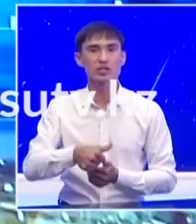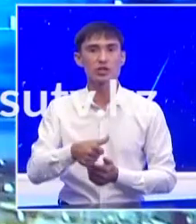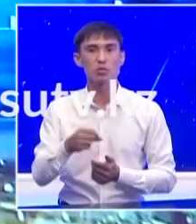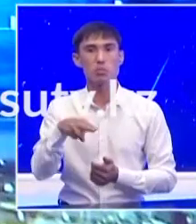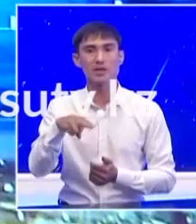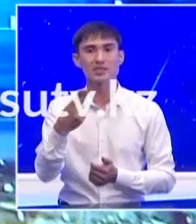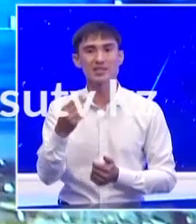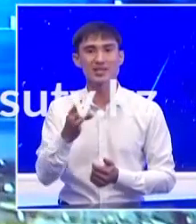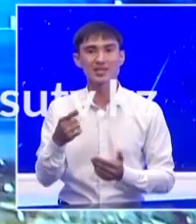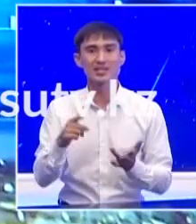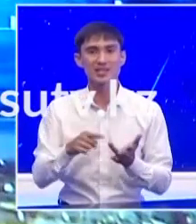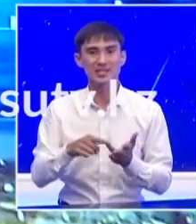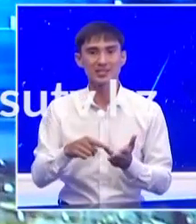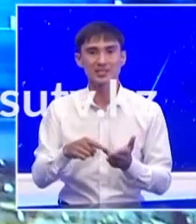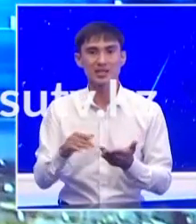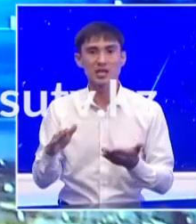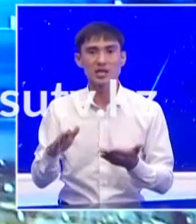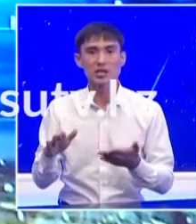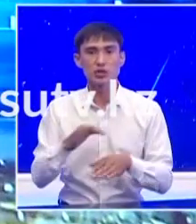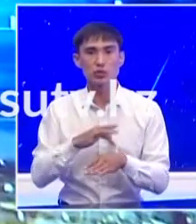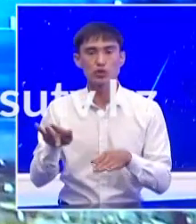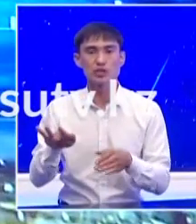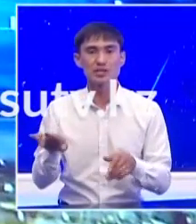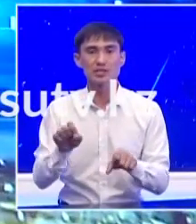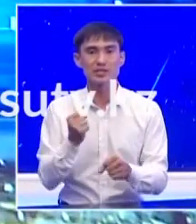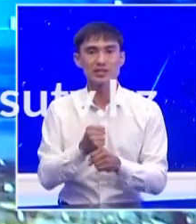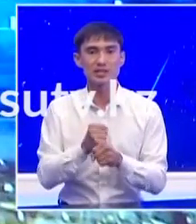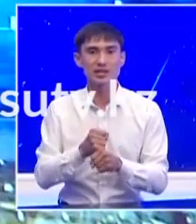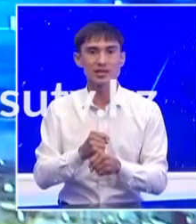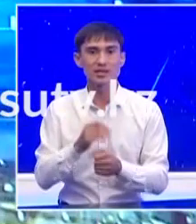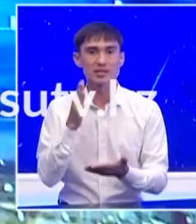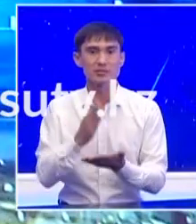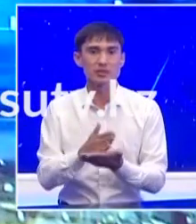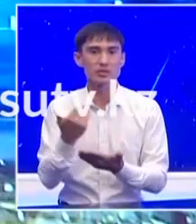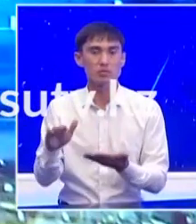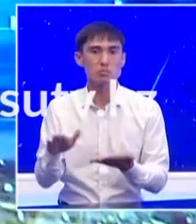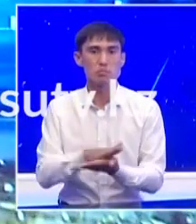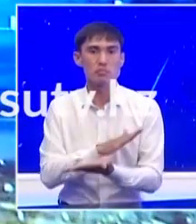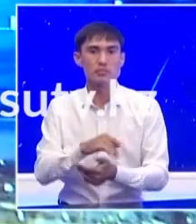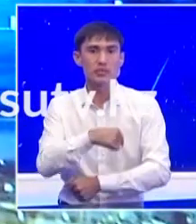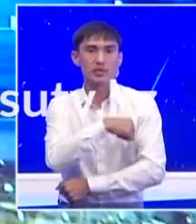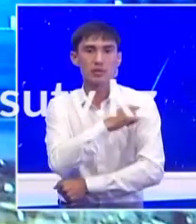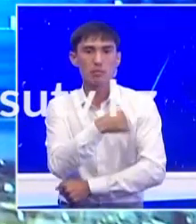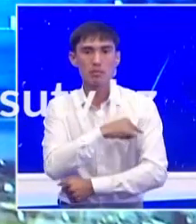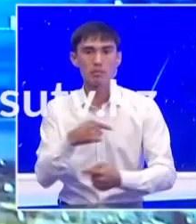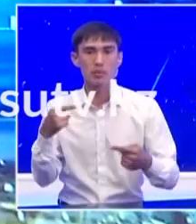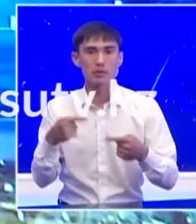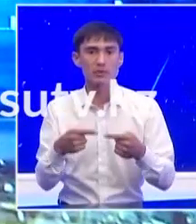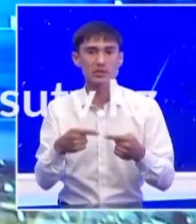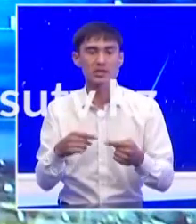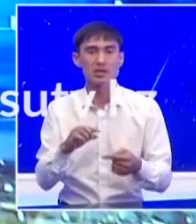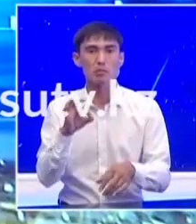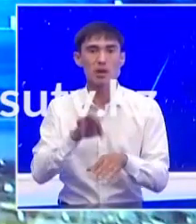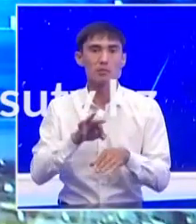сдавать ПЦР-тест. Исключение сделали лишь для имеющих медицинские противопоказания или переболевших коронавирусом в течение